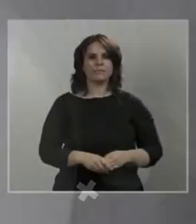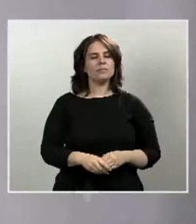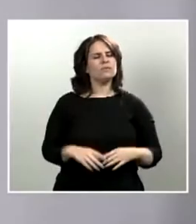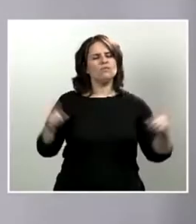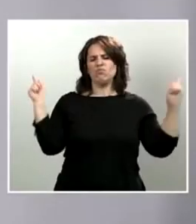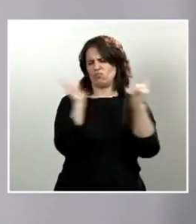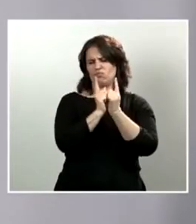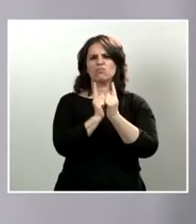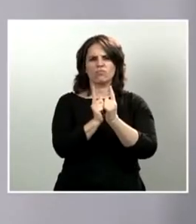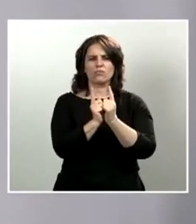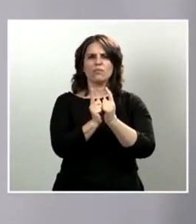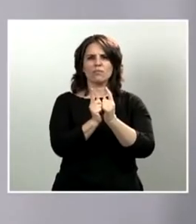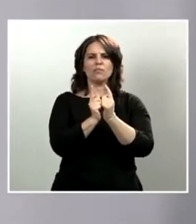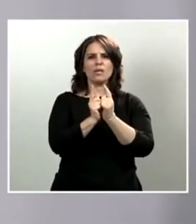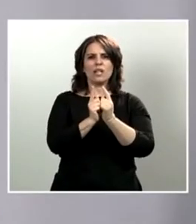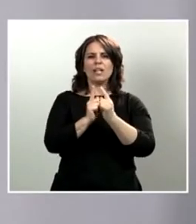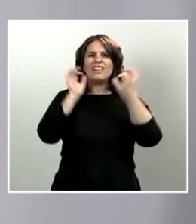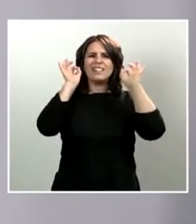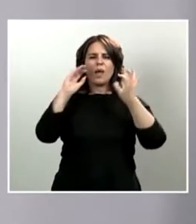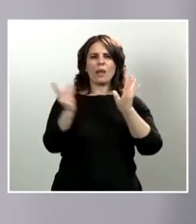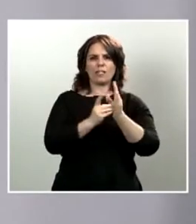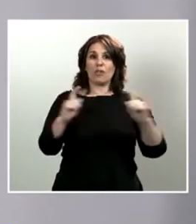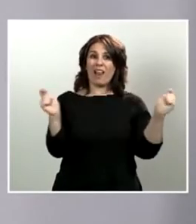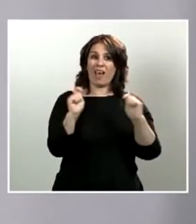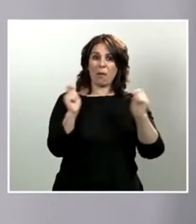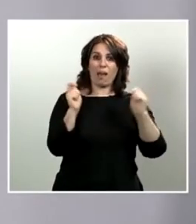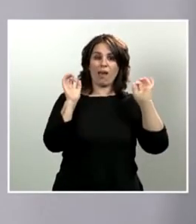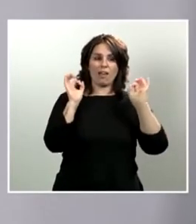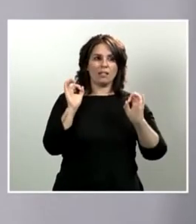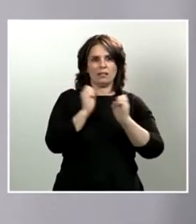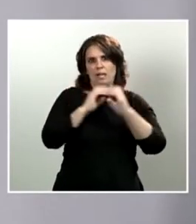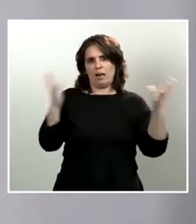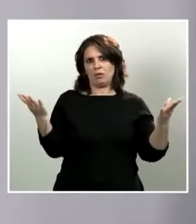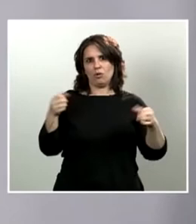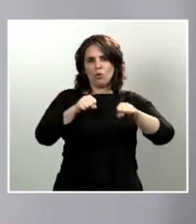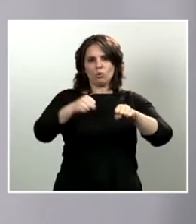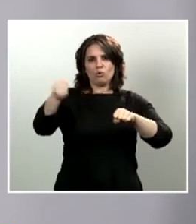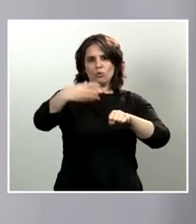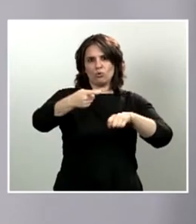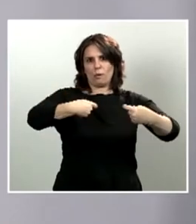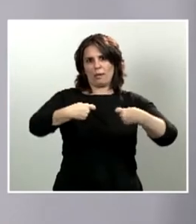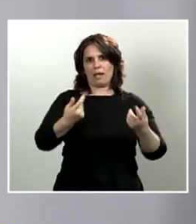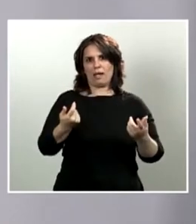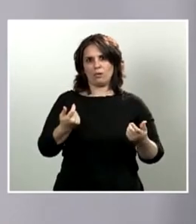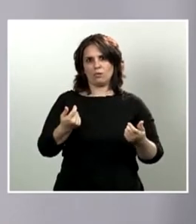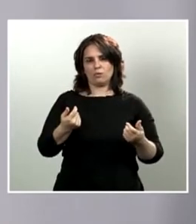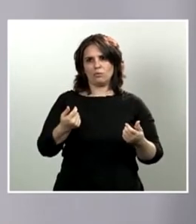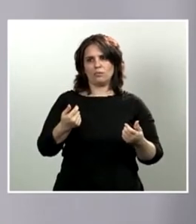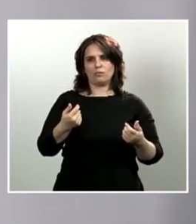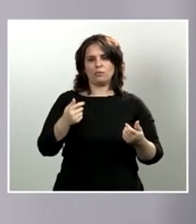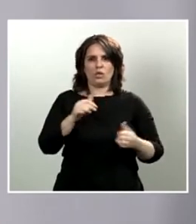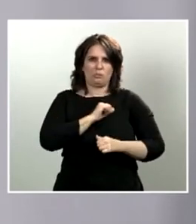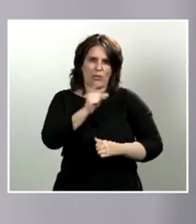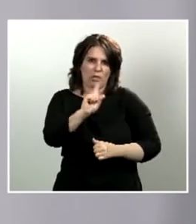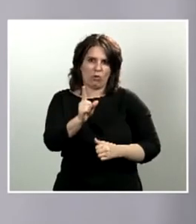Üdvözlök mindenkit! A gyerekek igen, a biciklik és a görkorcsolyák azonban nem szabadulnak a karanténból még egy ideig. Nem engedélyezte